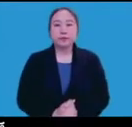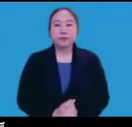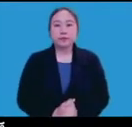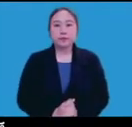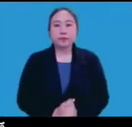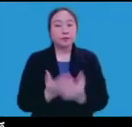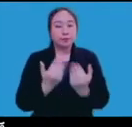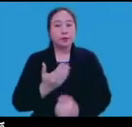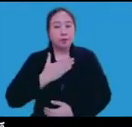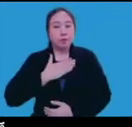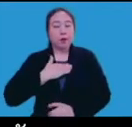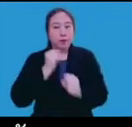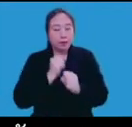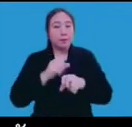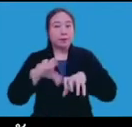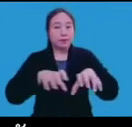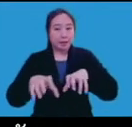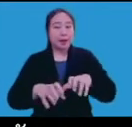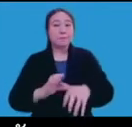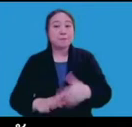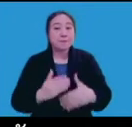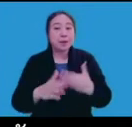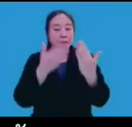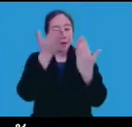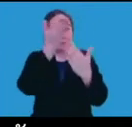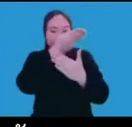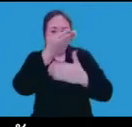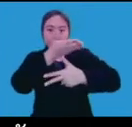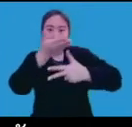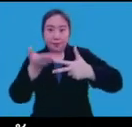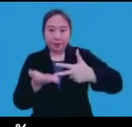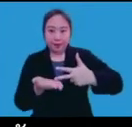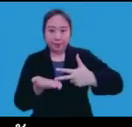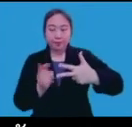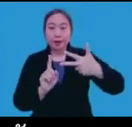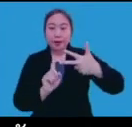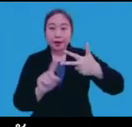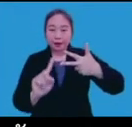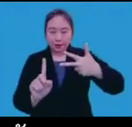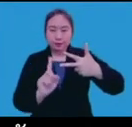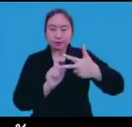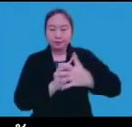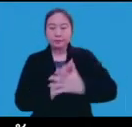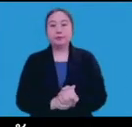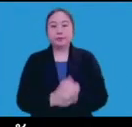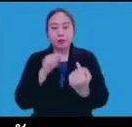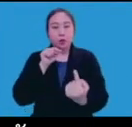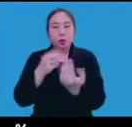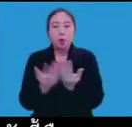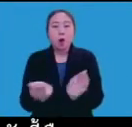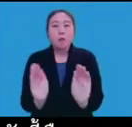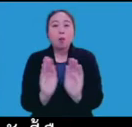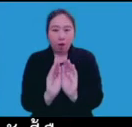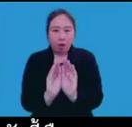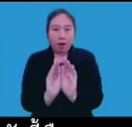โดยการที่เราวางระดับของการพัฒนาไว้นะคะใน3ระดับระดับแรกก็คือระดับครัวเรือน